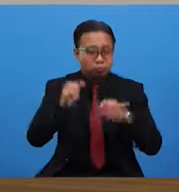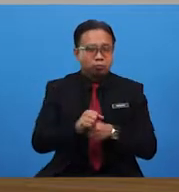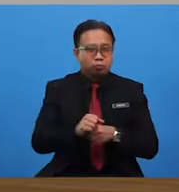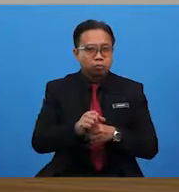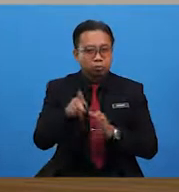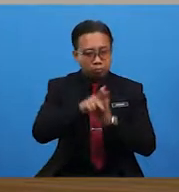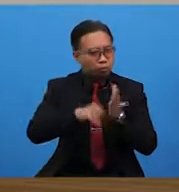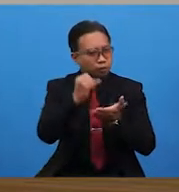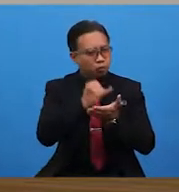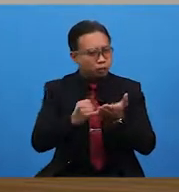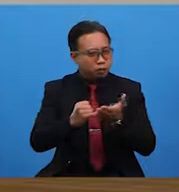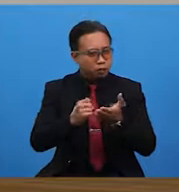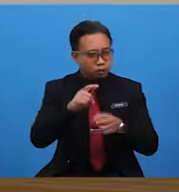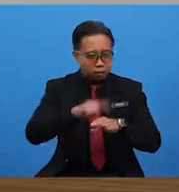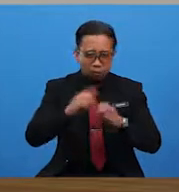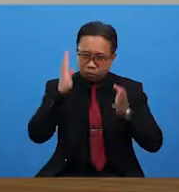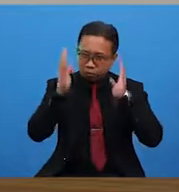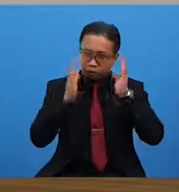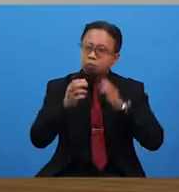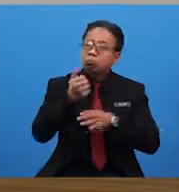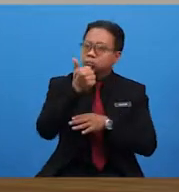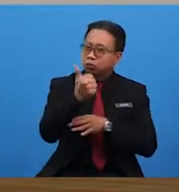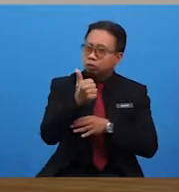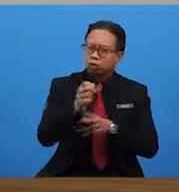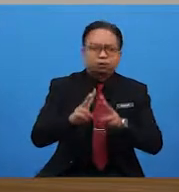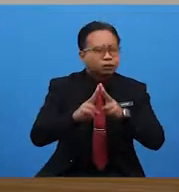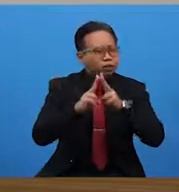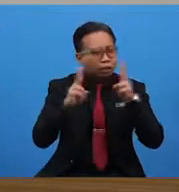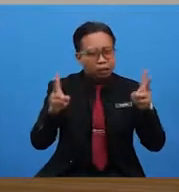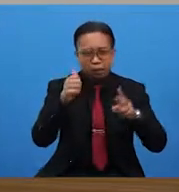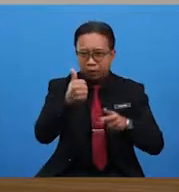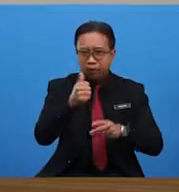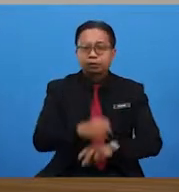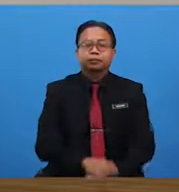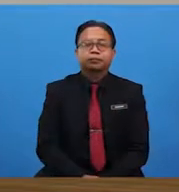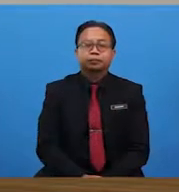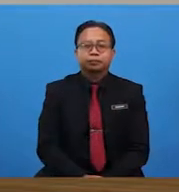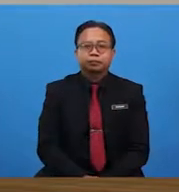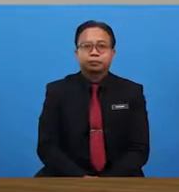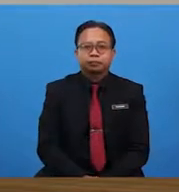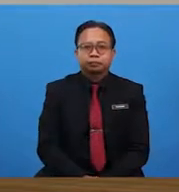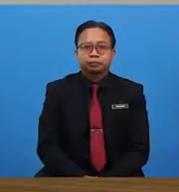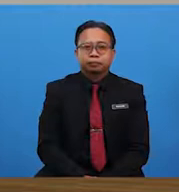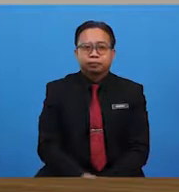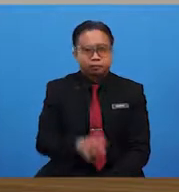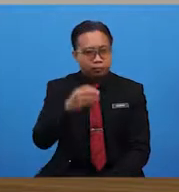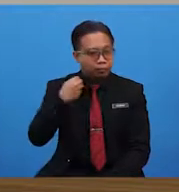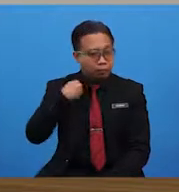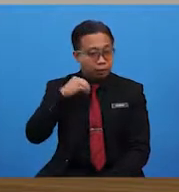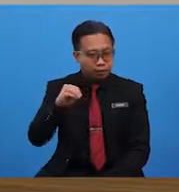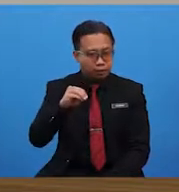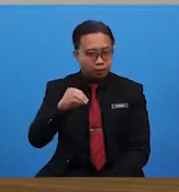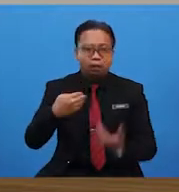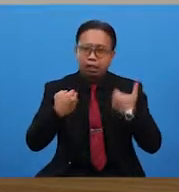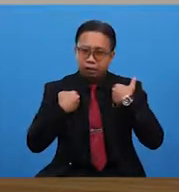melukis tanah air kita tidak kurang hebatnya guys banget heboh sungguh takjub saya dibayar mereka masing-masing